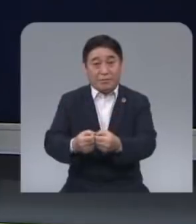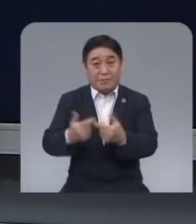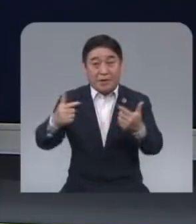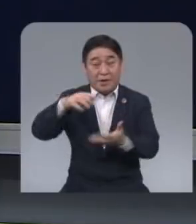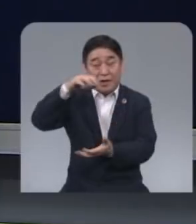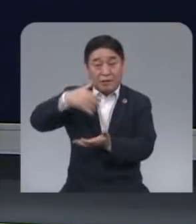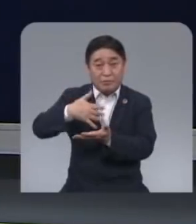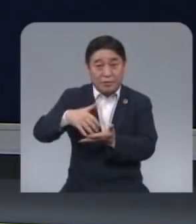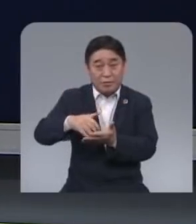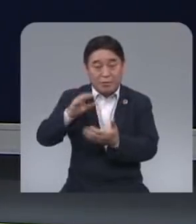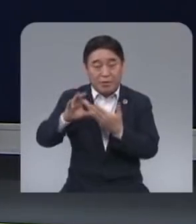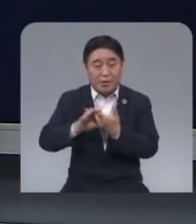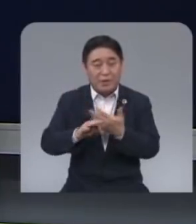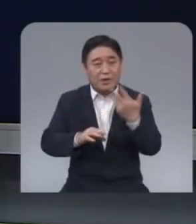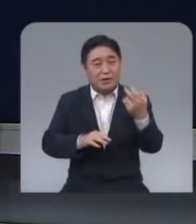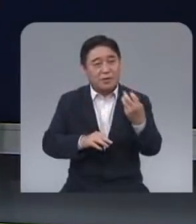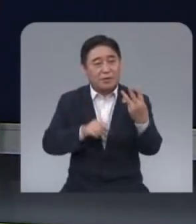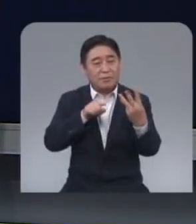누적 접종을 보면 인구의